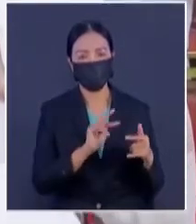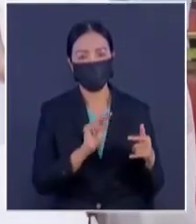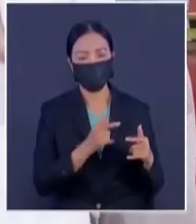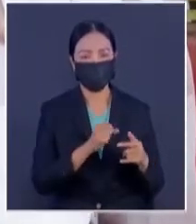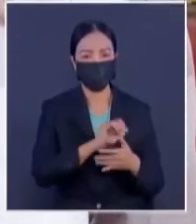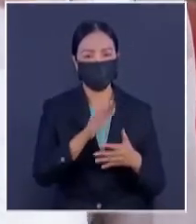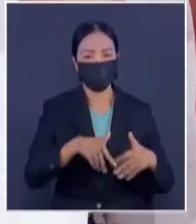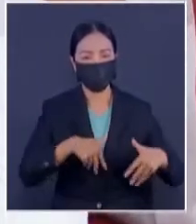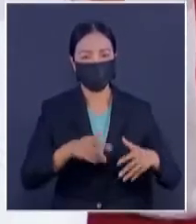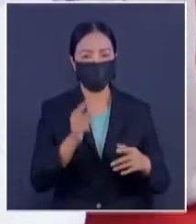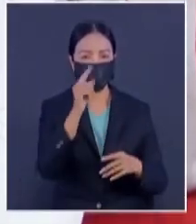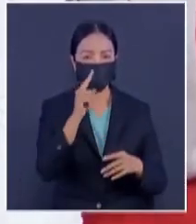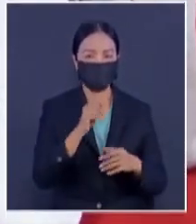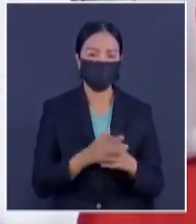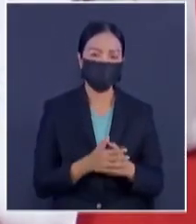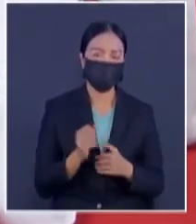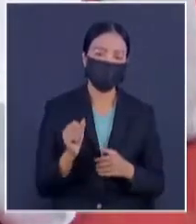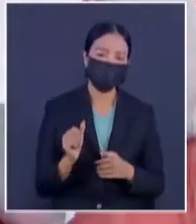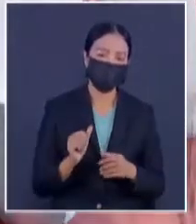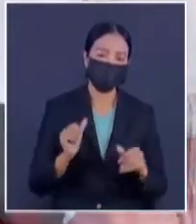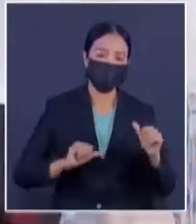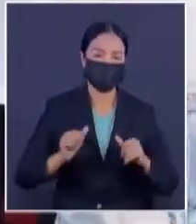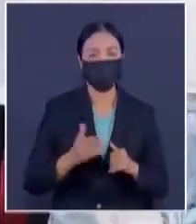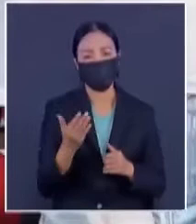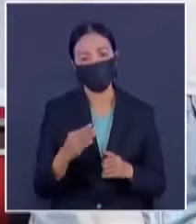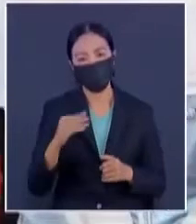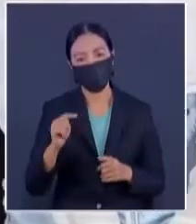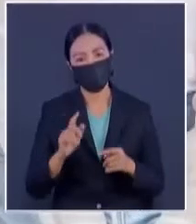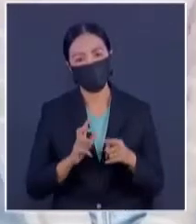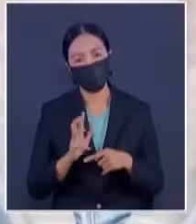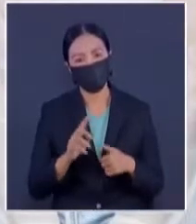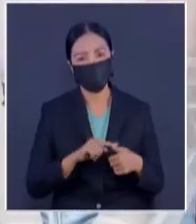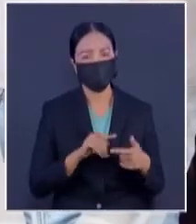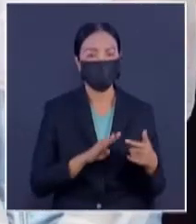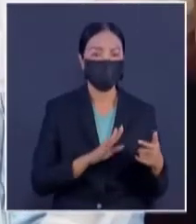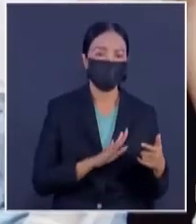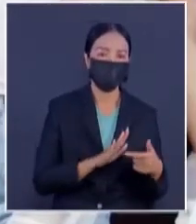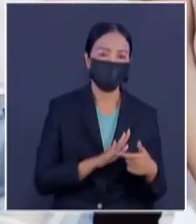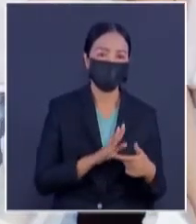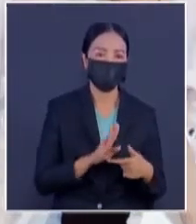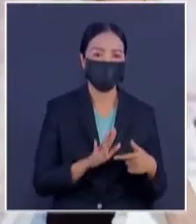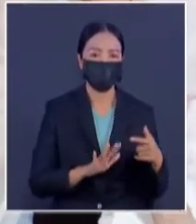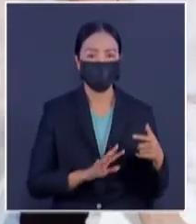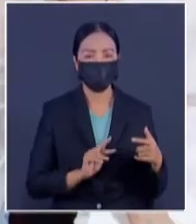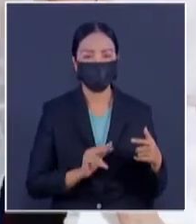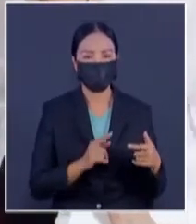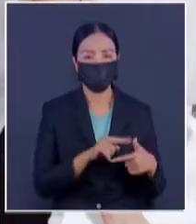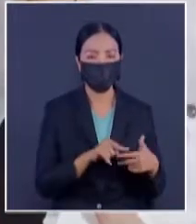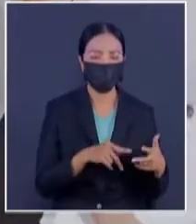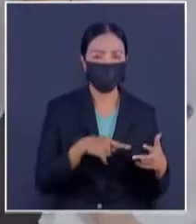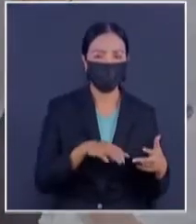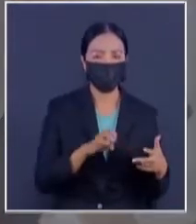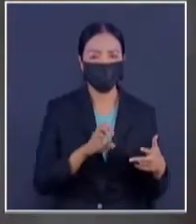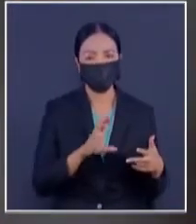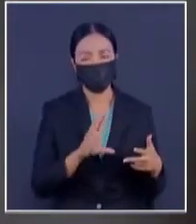องในวงการบันเทิงนะคะอาทิต่อธนภพแบงค์ทิติเจเจกฤษณภูมิต้าหนึ่งกัญญาวีพีทพัชระฝนส